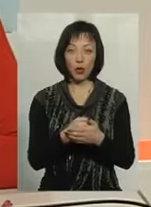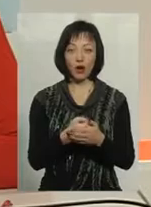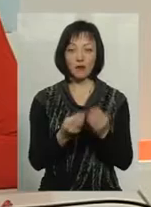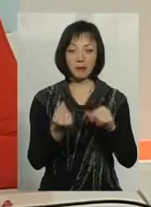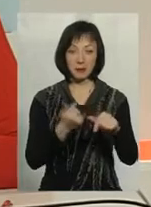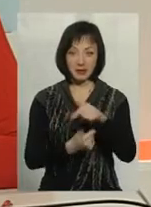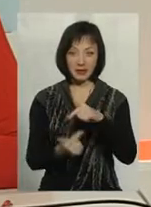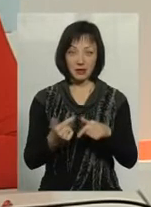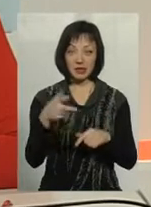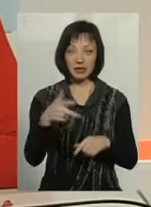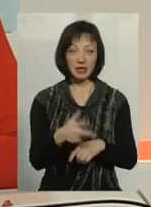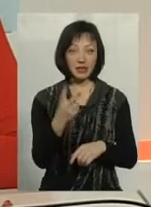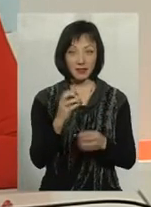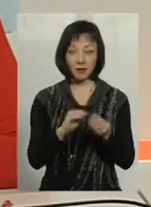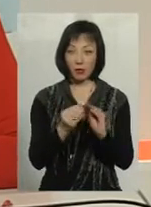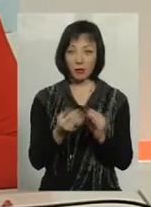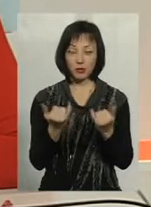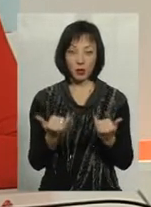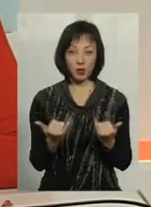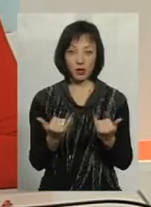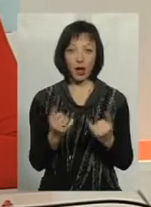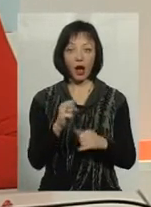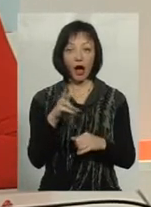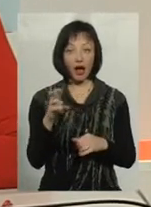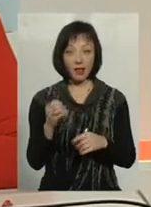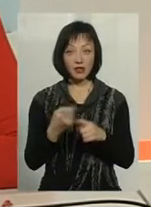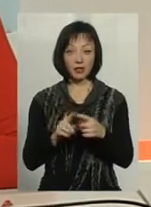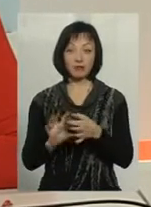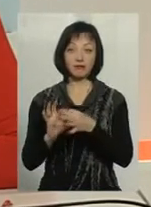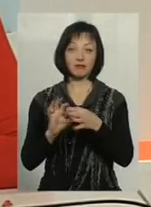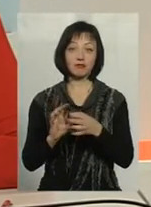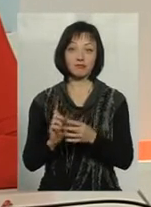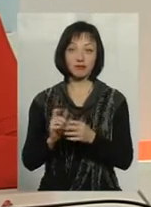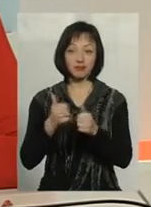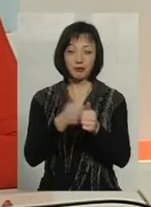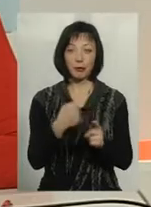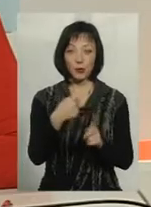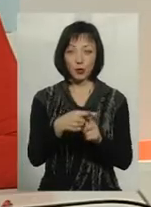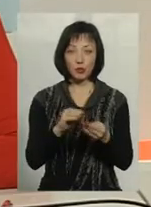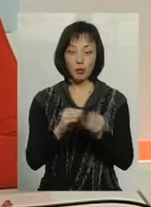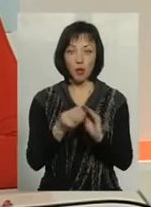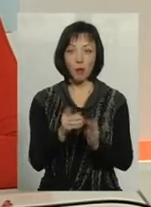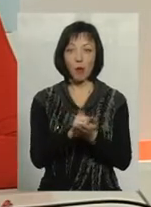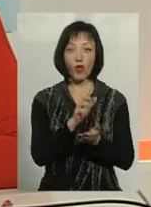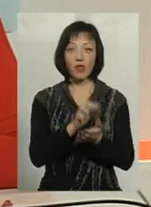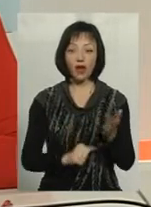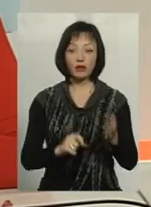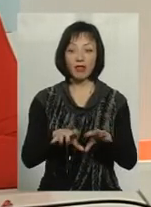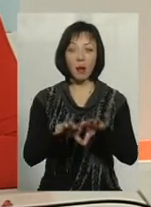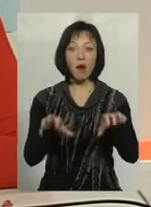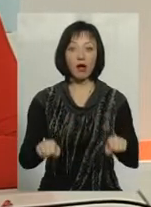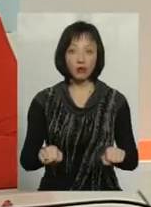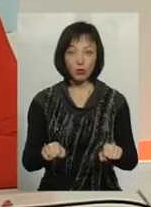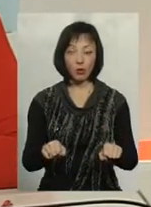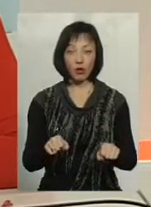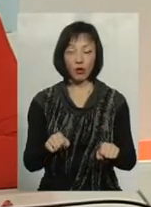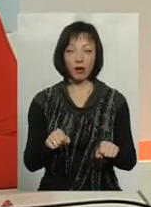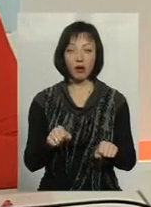розумію? Ну так, але в принципі вони все це роблять з практики попередніх, наприклад, сьогодні років. Ну,